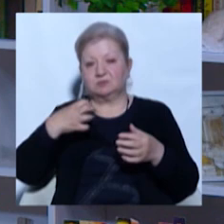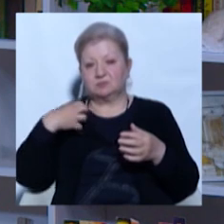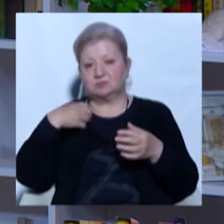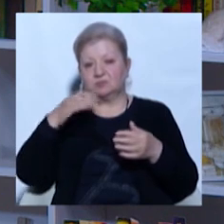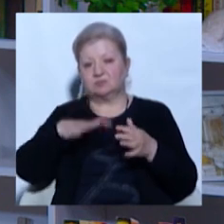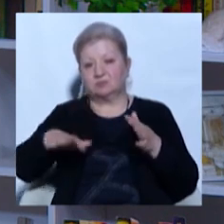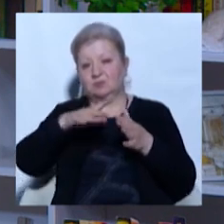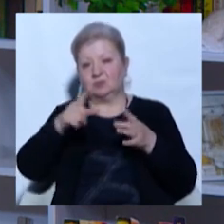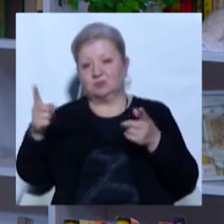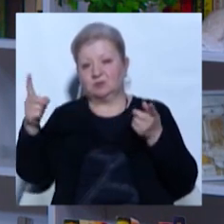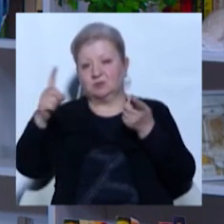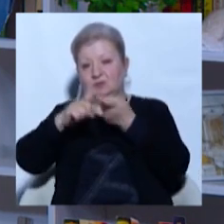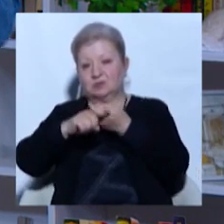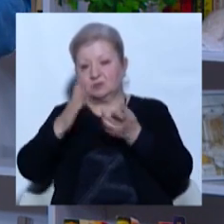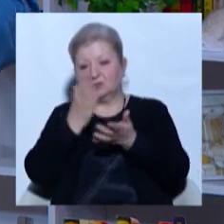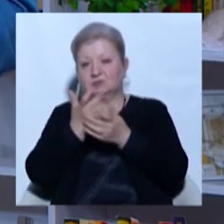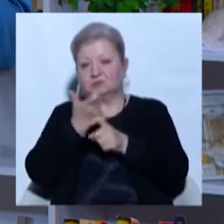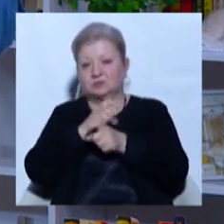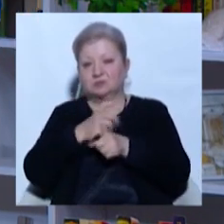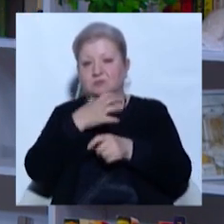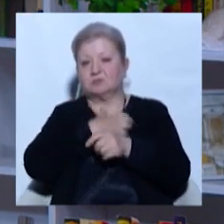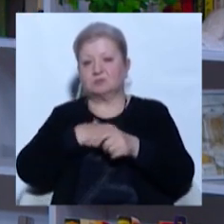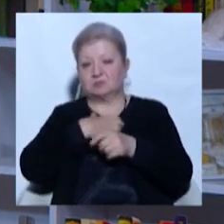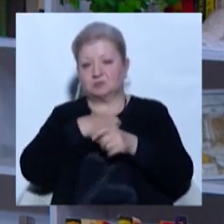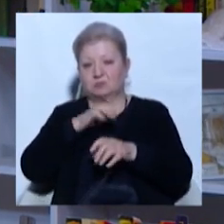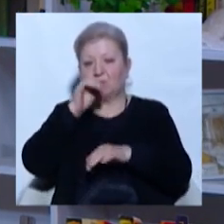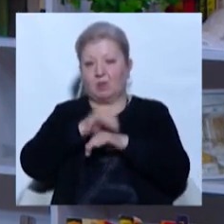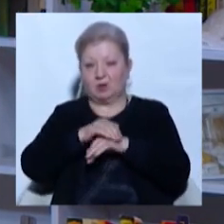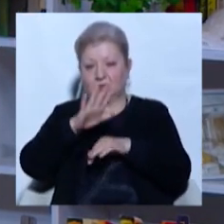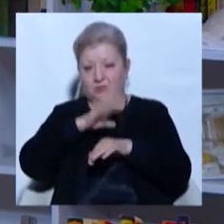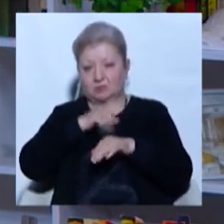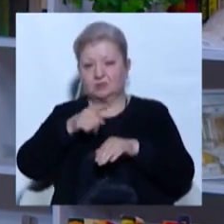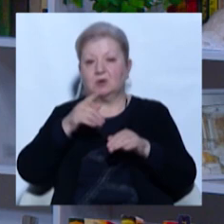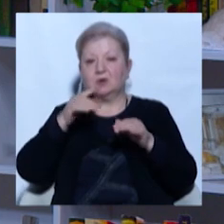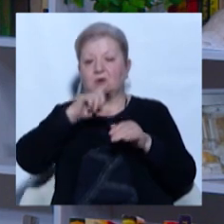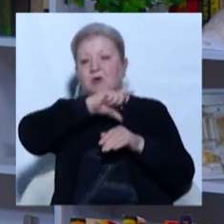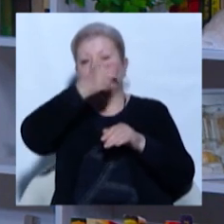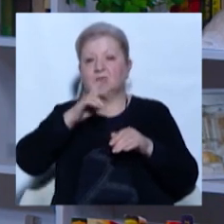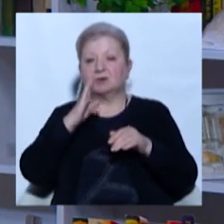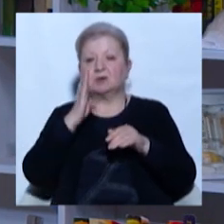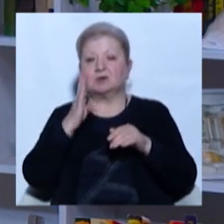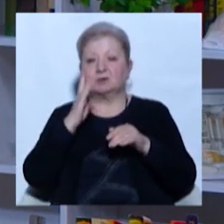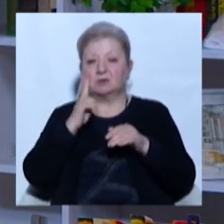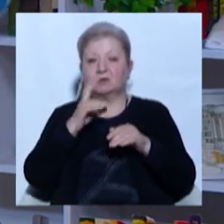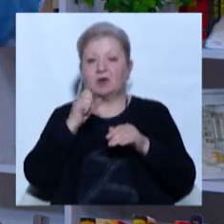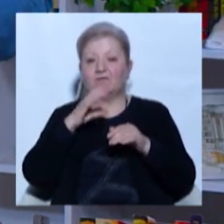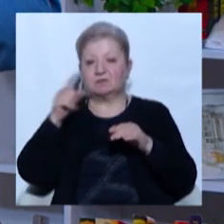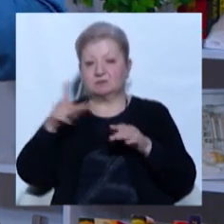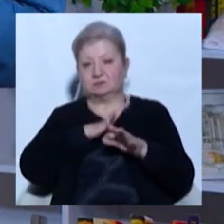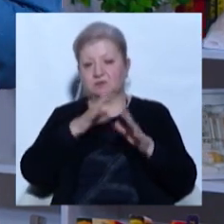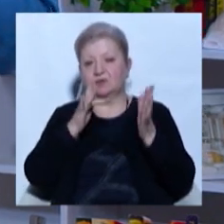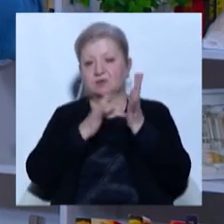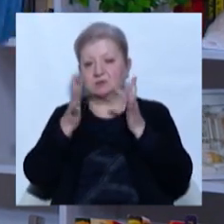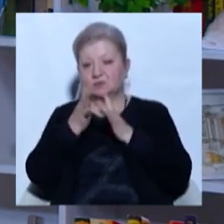იმპერიასთან ურთიერთობის დროს ეს საკმაოდ მნიშვნელოვანი ფაქტორი იყო ბიზანტიისათვის. კავკასიაში ქრისტიანული სახელმწიფოს არსებობა მას